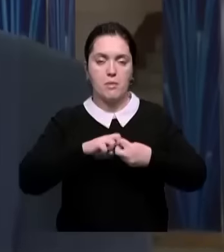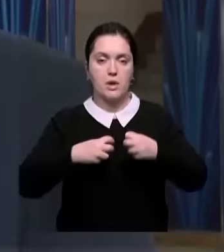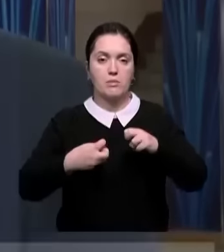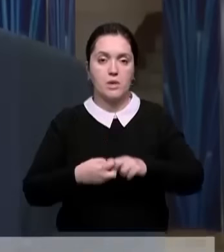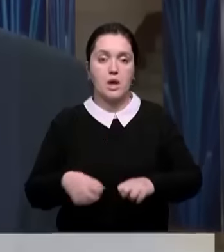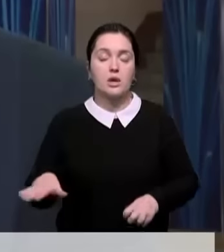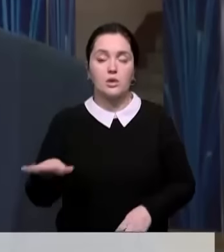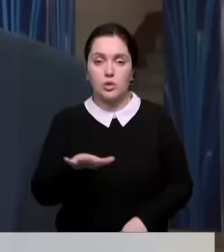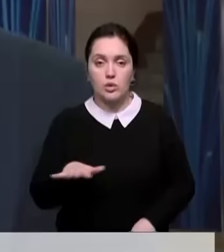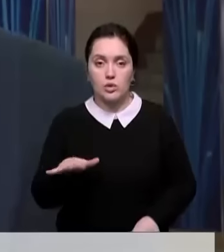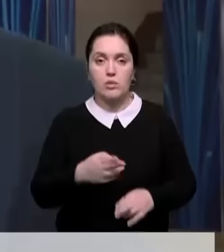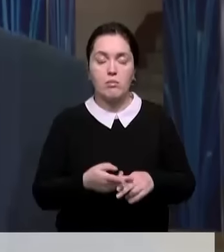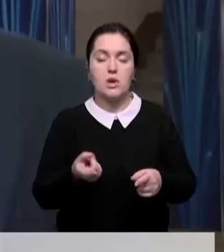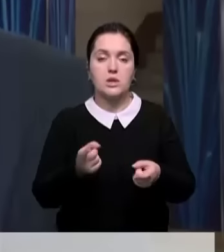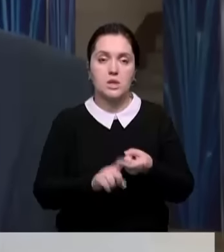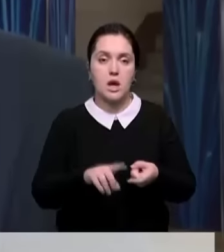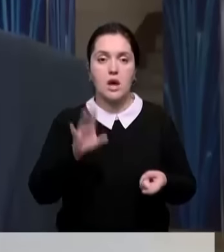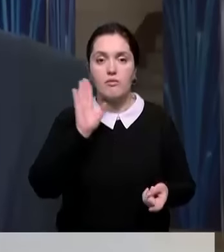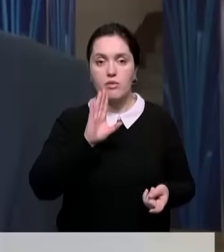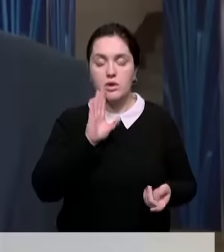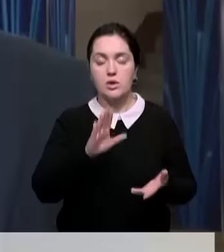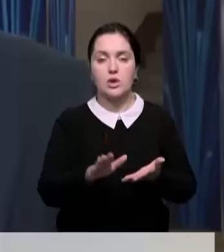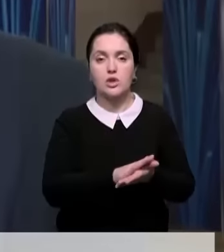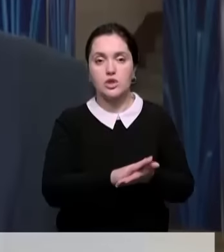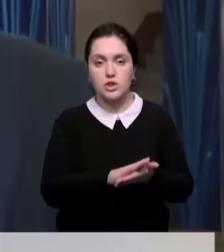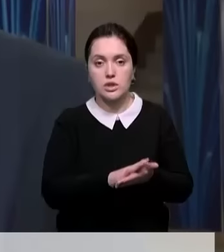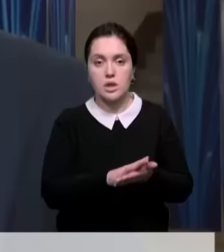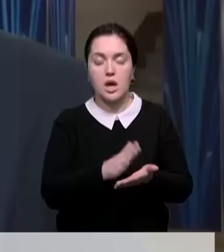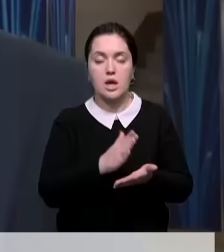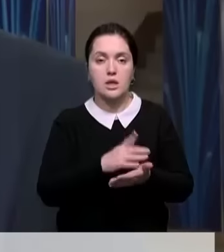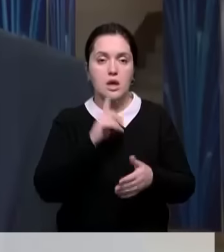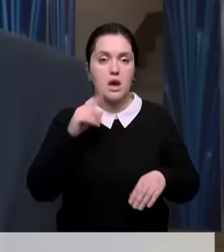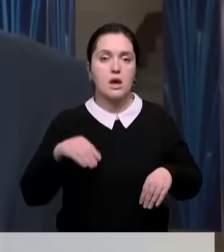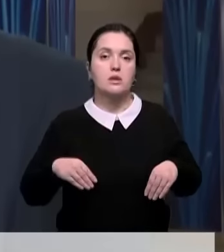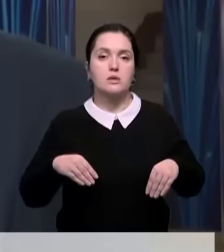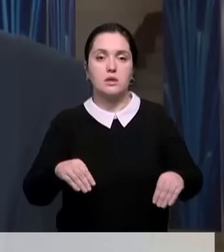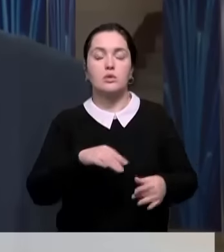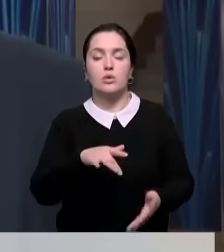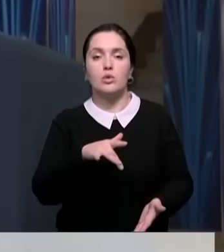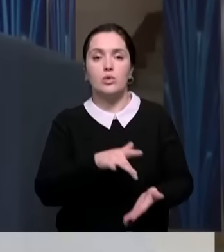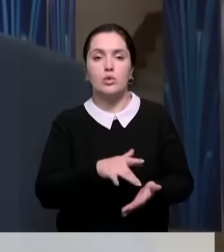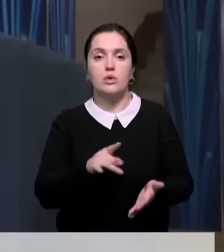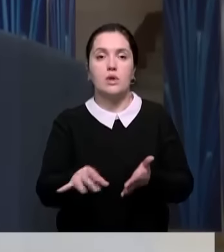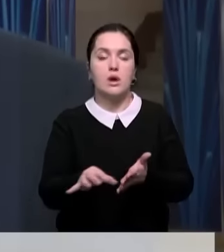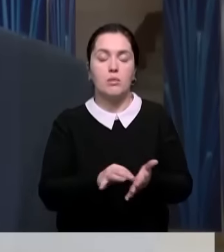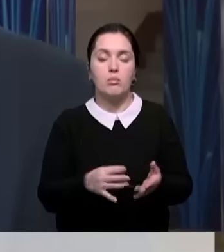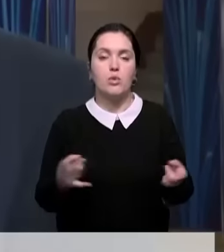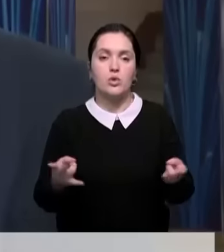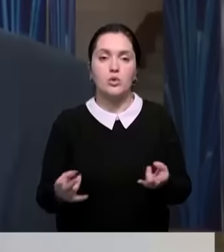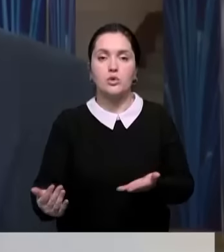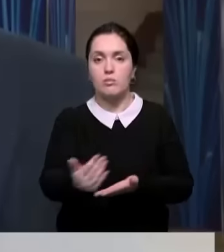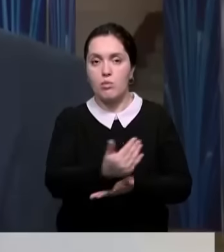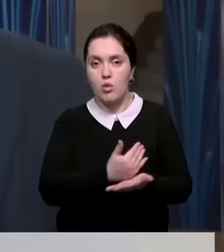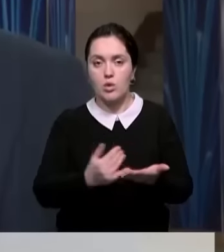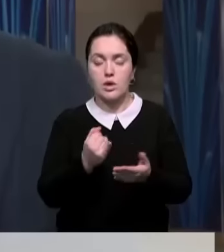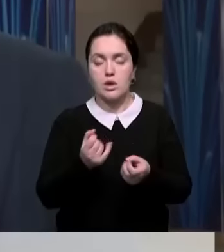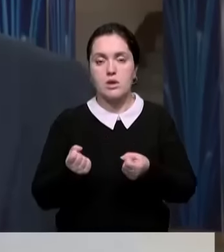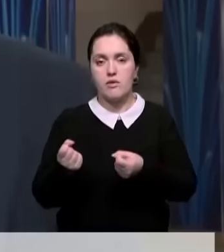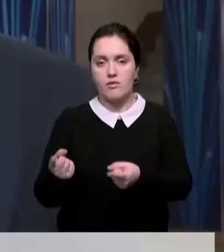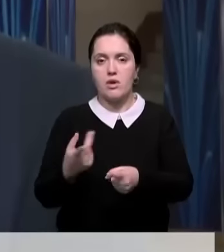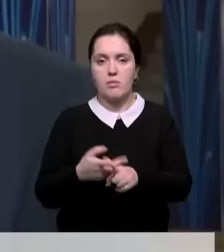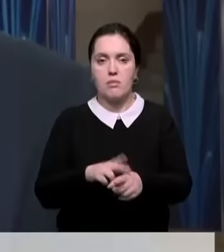в их числе связанные с водоотведением и очисткой сточных вод, озеленением города. Оперативности требует вопрос сбора и утилизации твердых